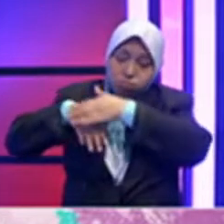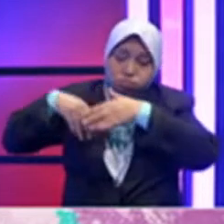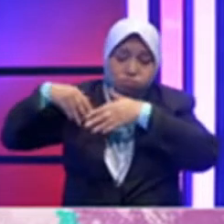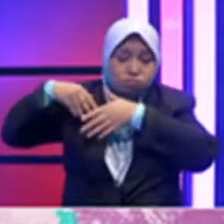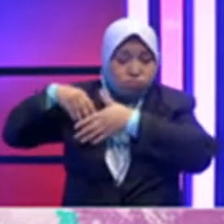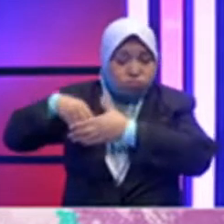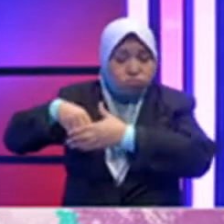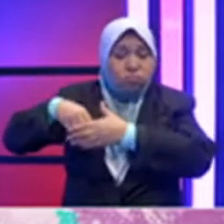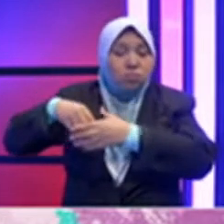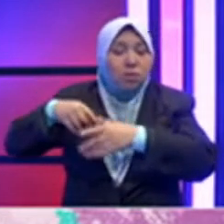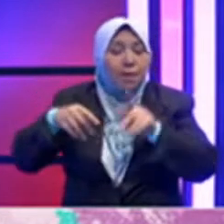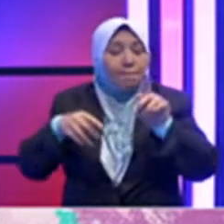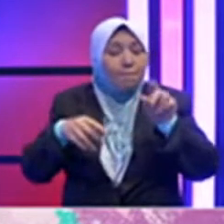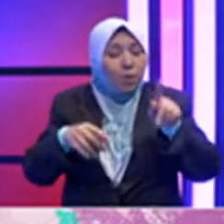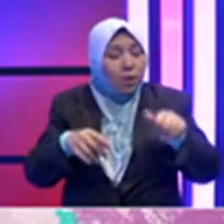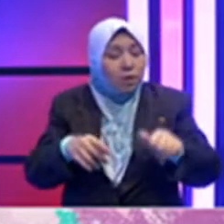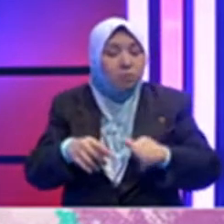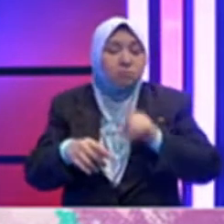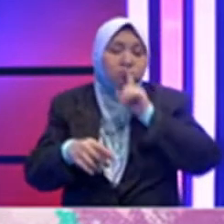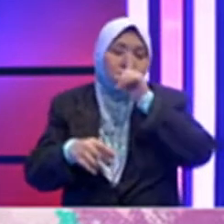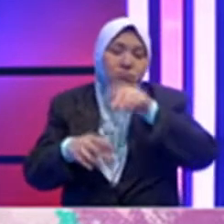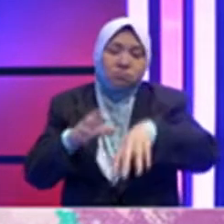تخرج بيضاء